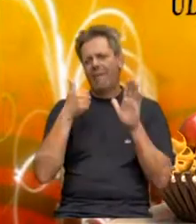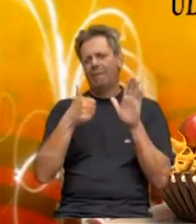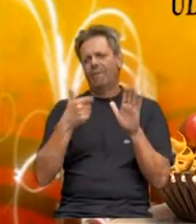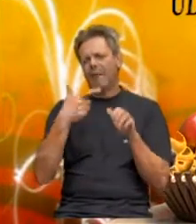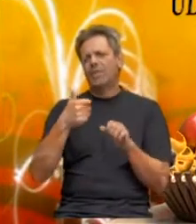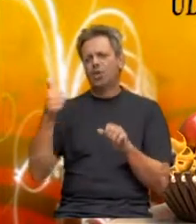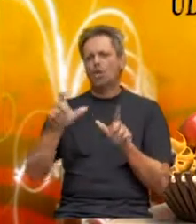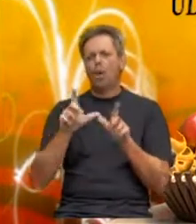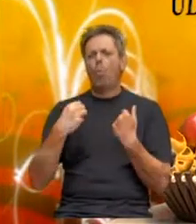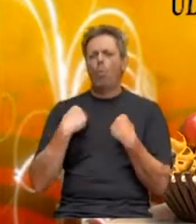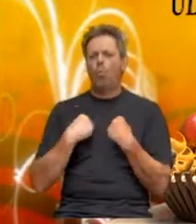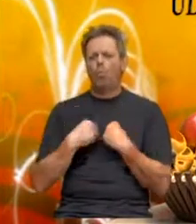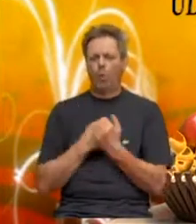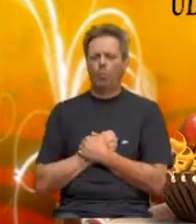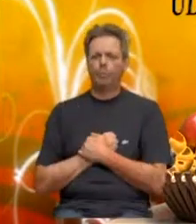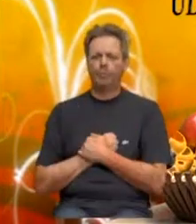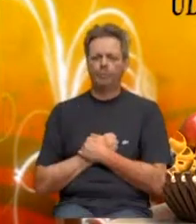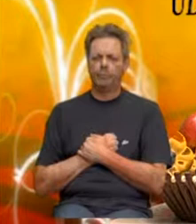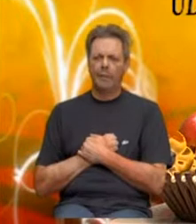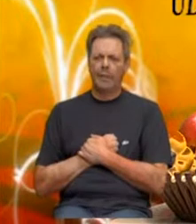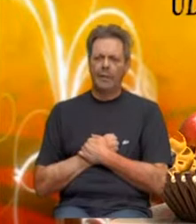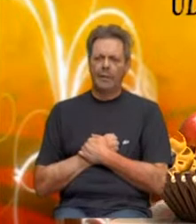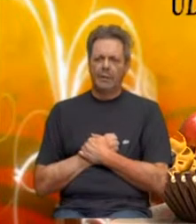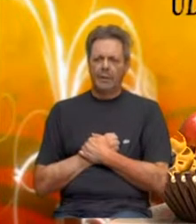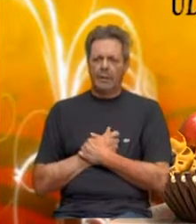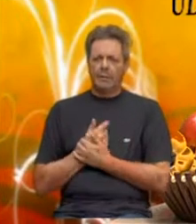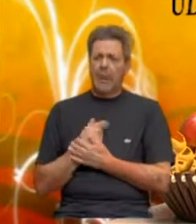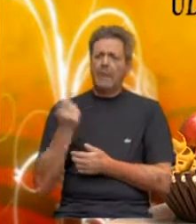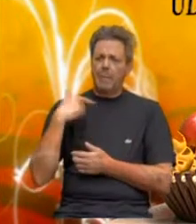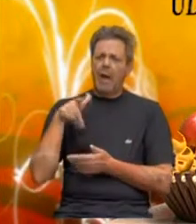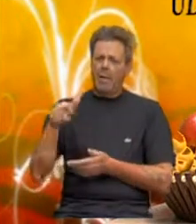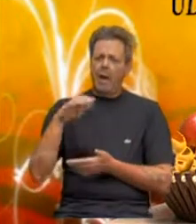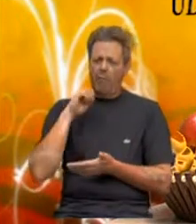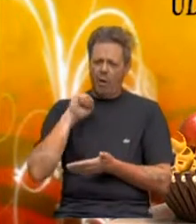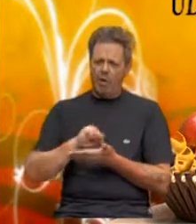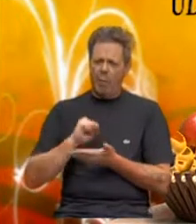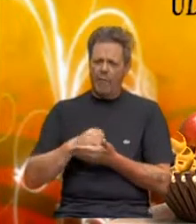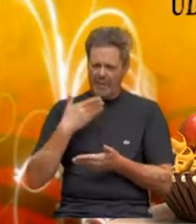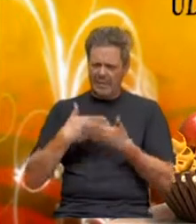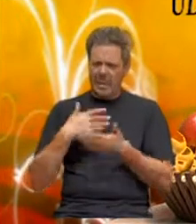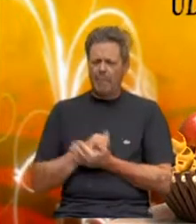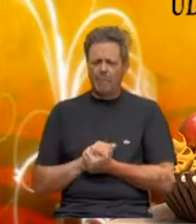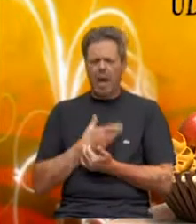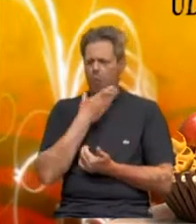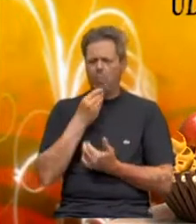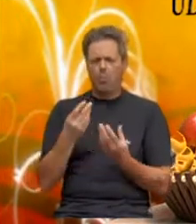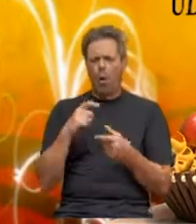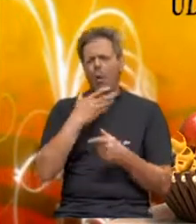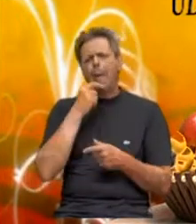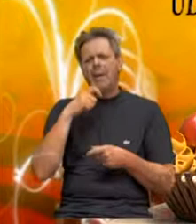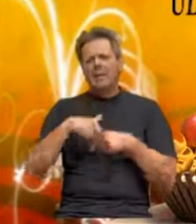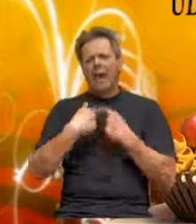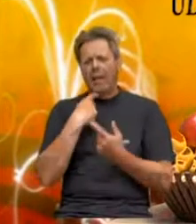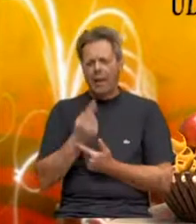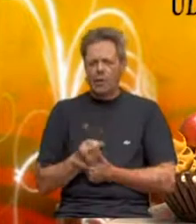u subotu. Doktorice Portolan, danas sam bila na toj preskonferenciji, jako je lijepi stvari rečeno, ali mislim da